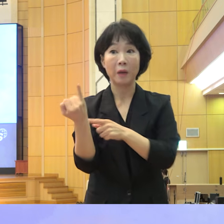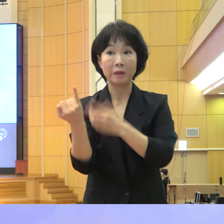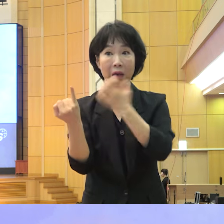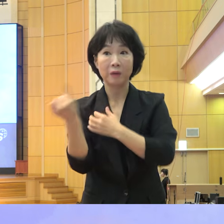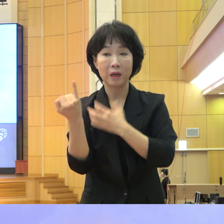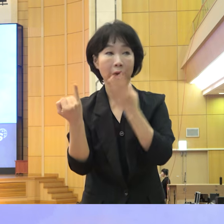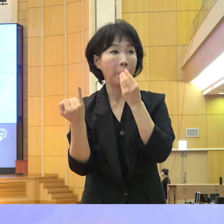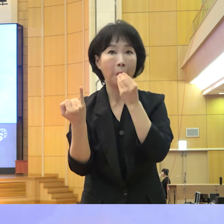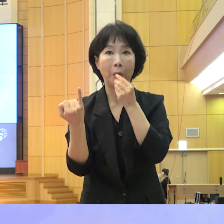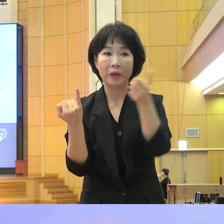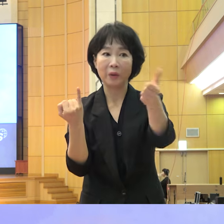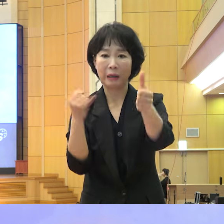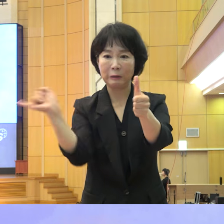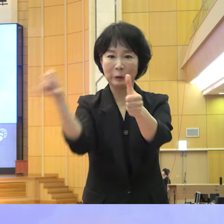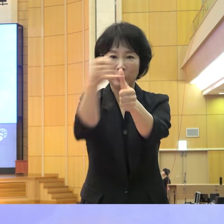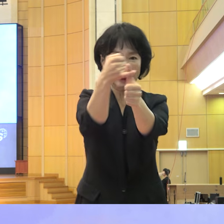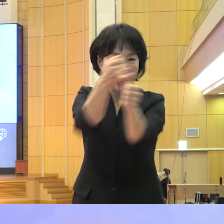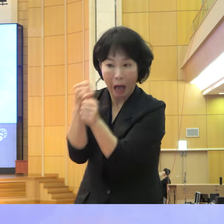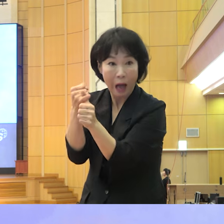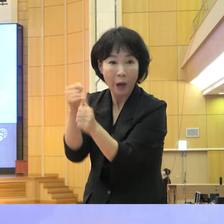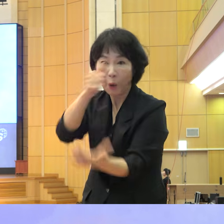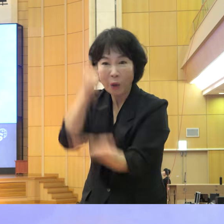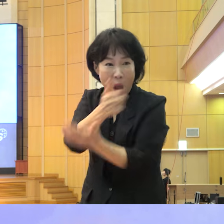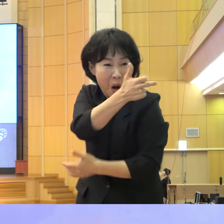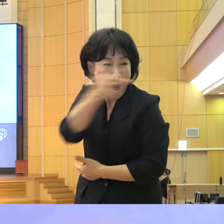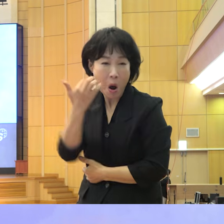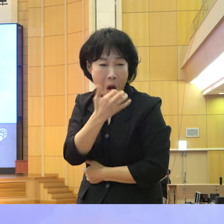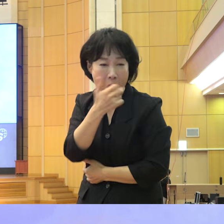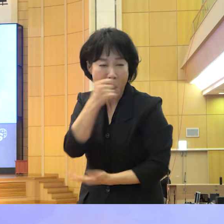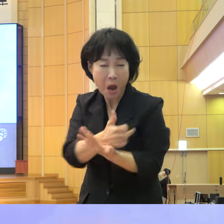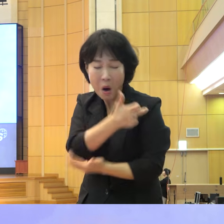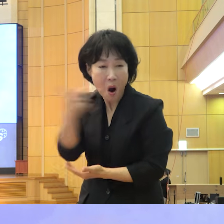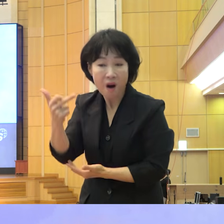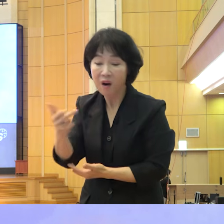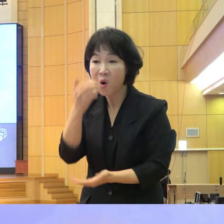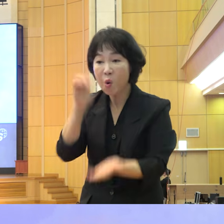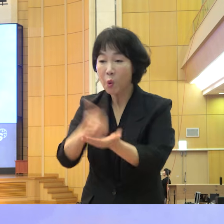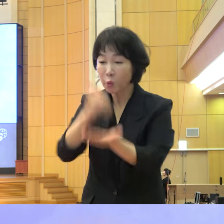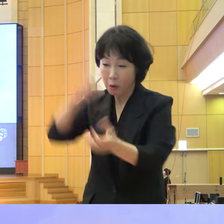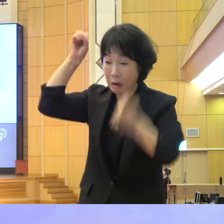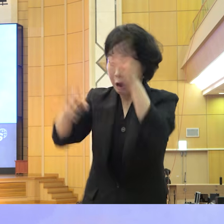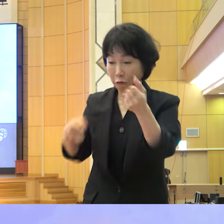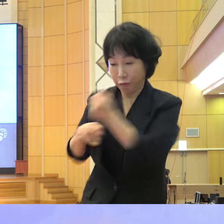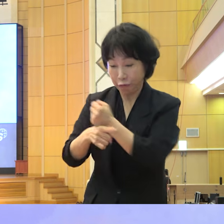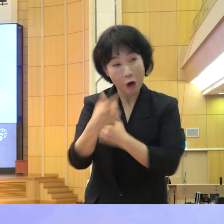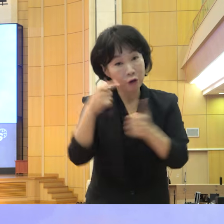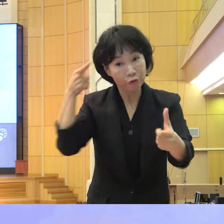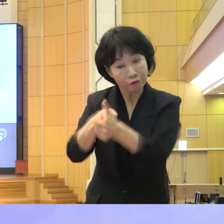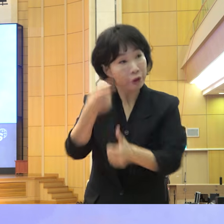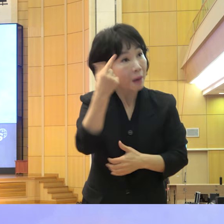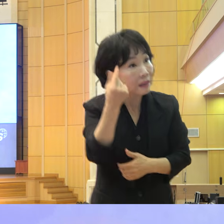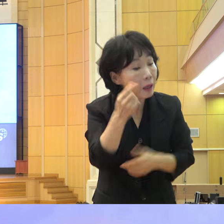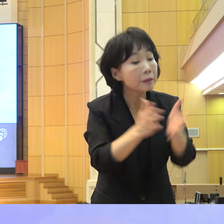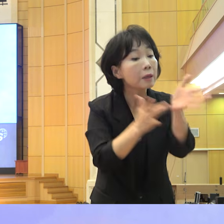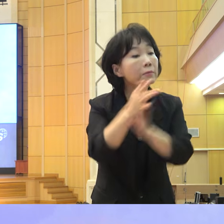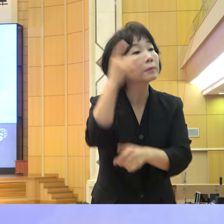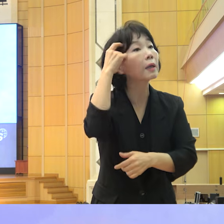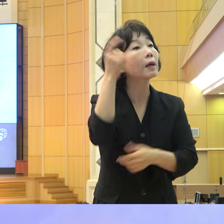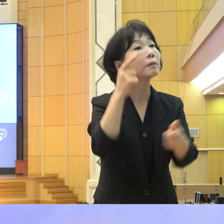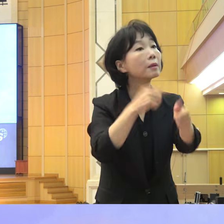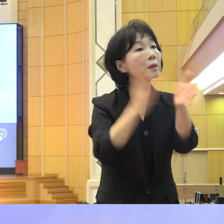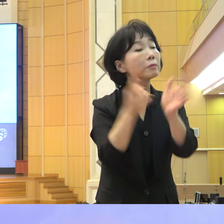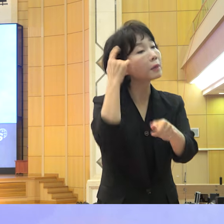간음한 여인은 돌로 쳐서 죽이라고 했는데 예수님은 어떻게 생각하십니까?